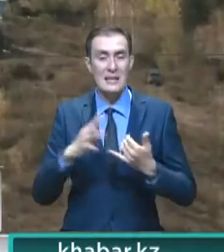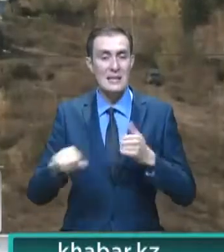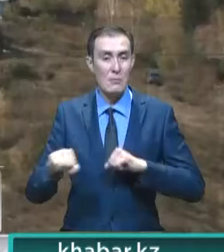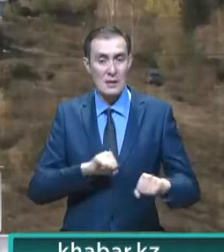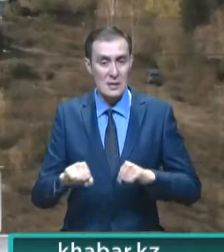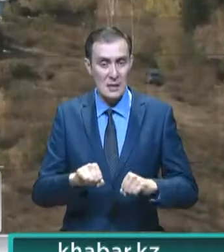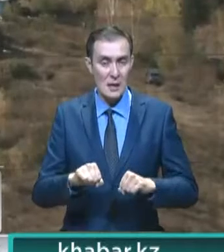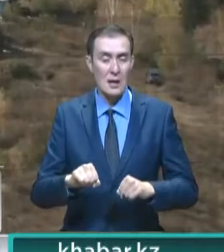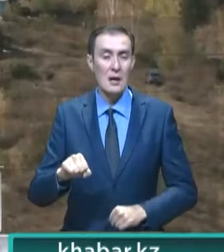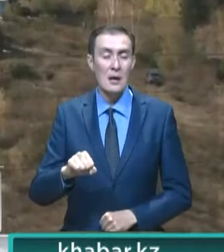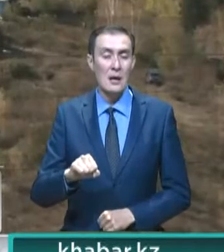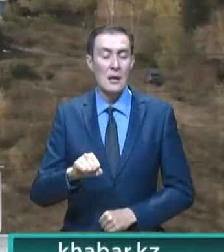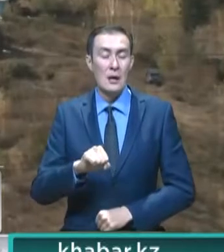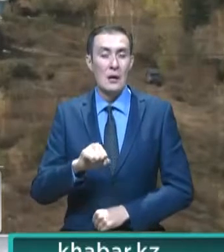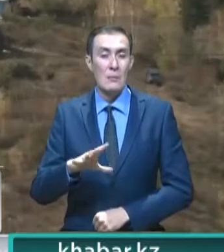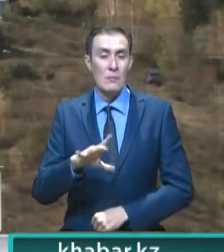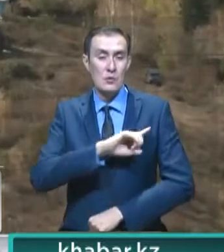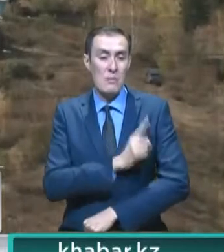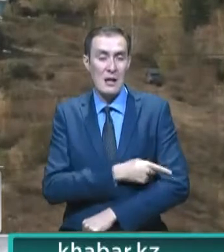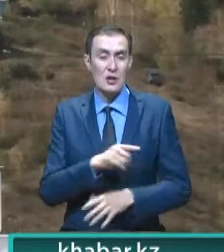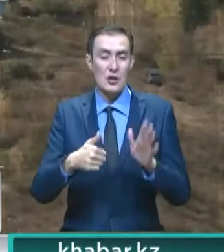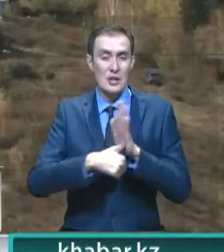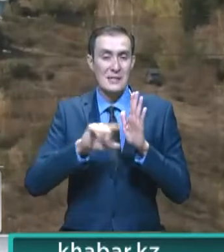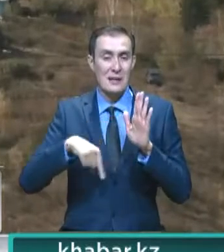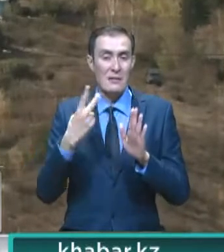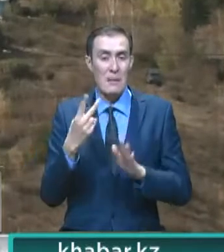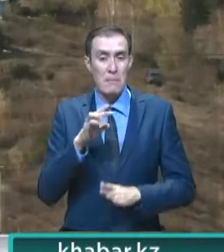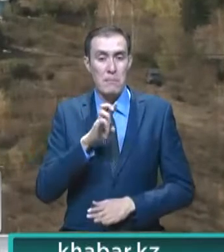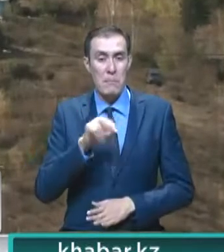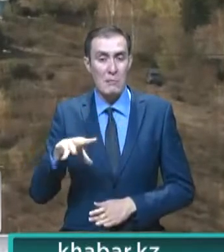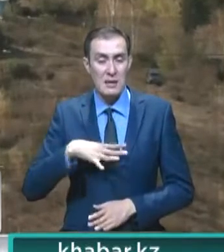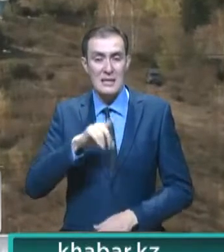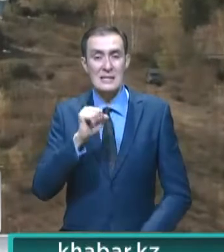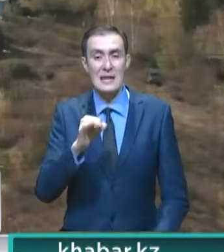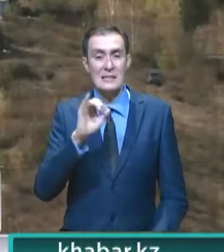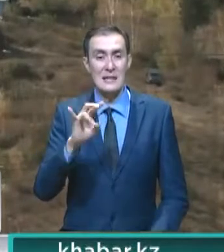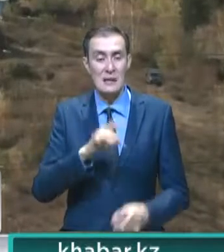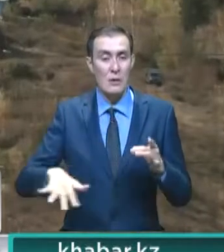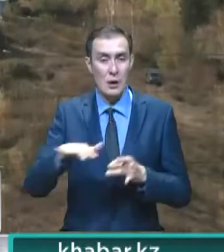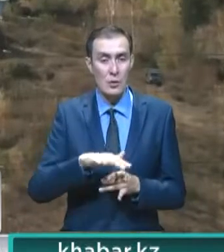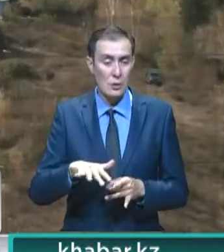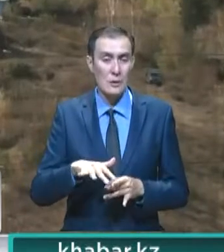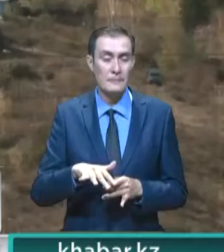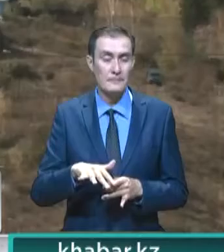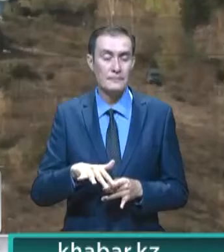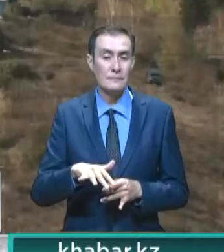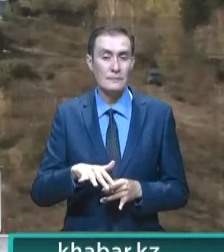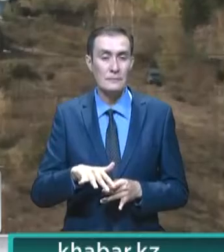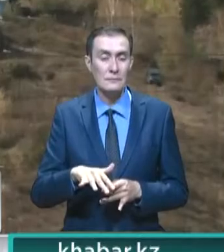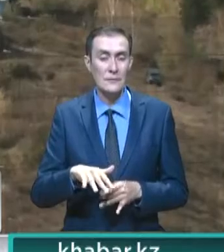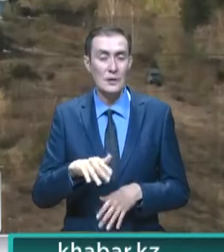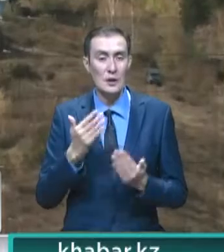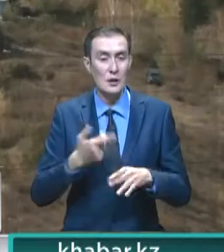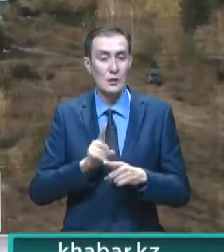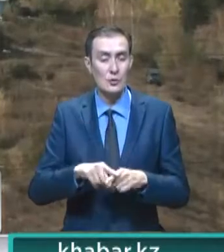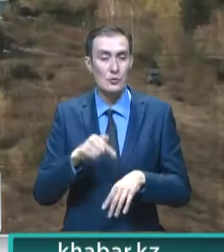землетрясение, балльность у нас 6,2, по-моему, балла было в Зайсанском районе. Активность присутствует не только у